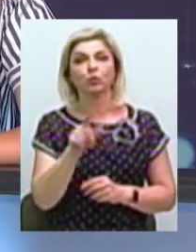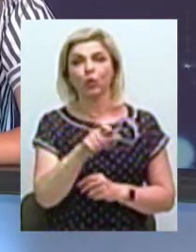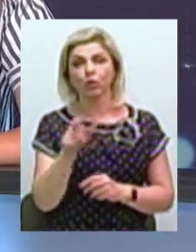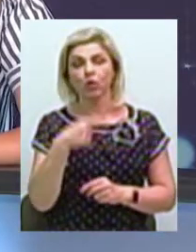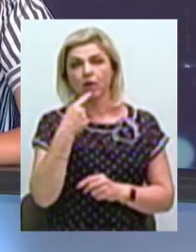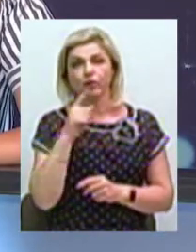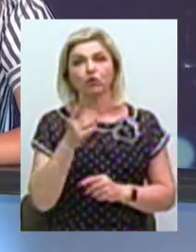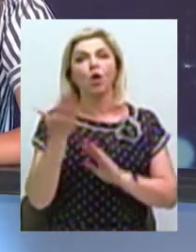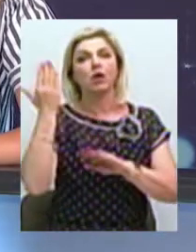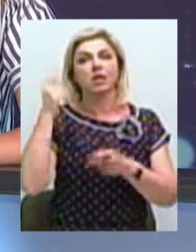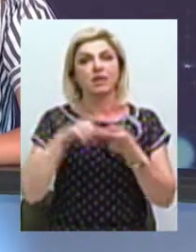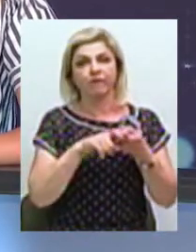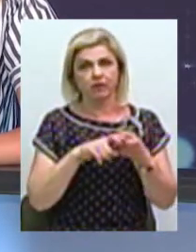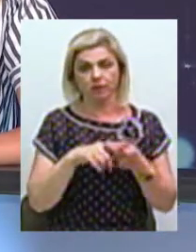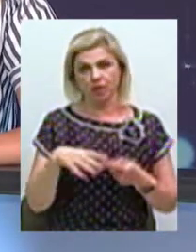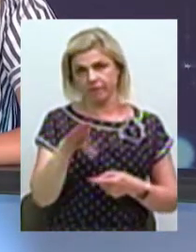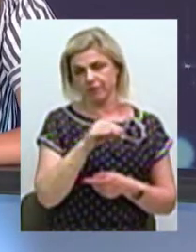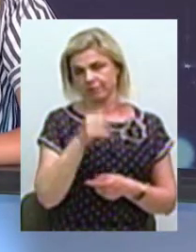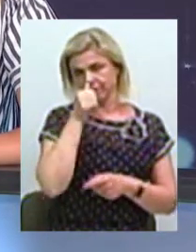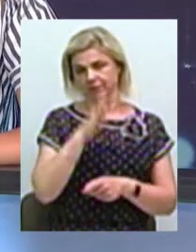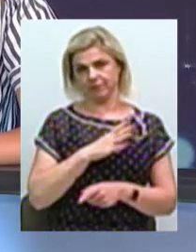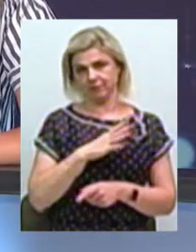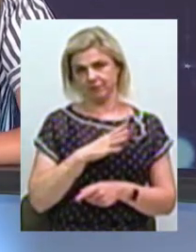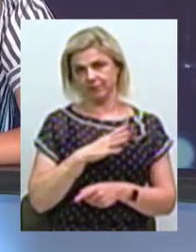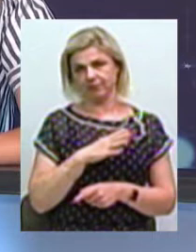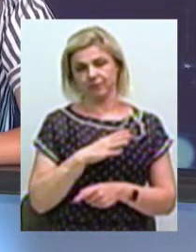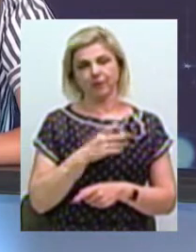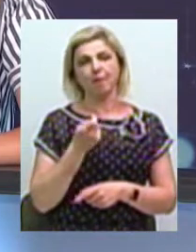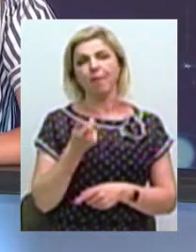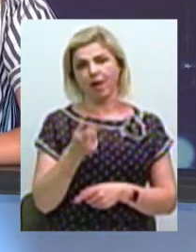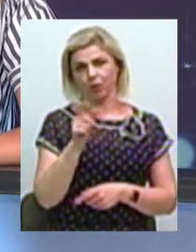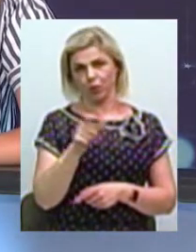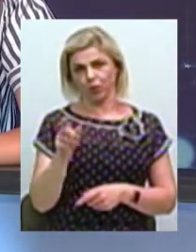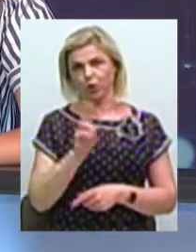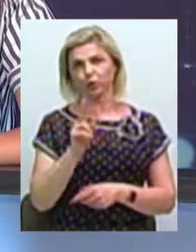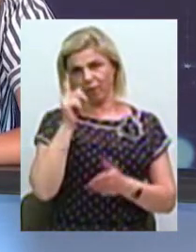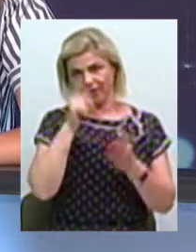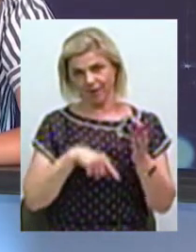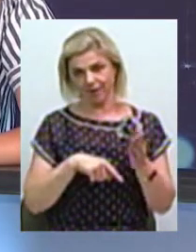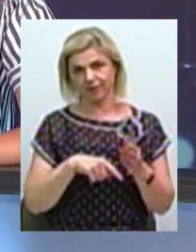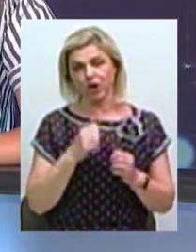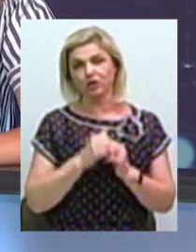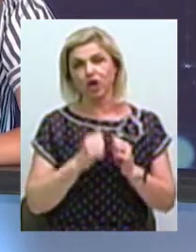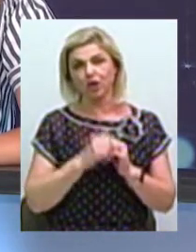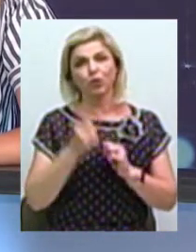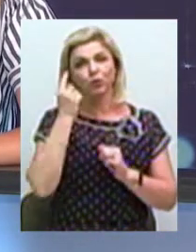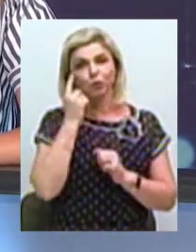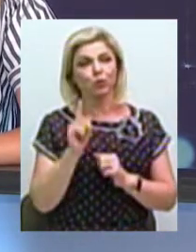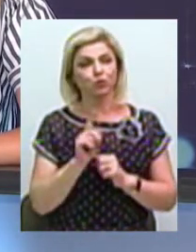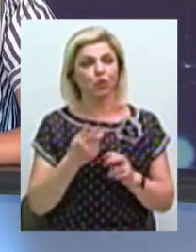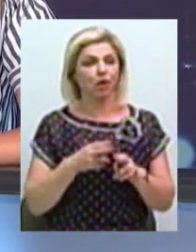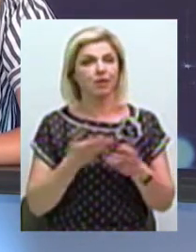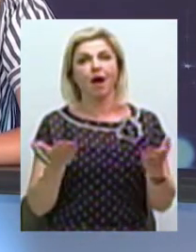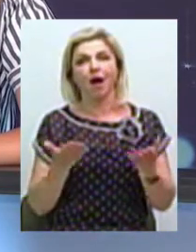они в прошлом зависимы, все говорят, да ладно, ну, мало людей, которые верят Зачастую думають, що ну, це